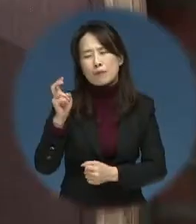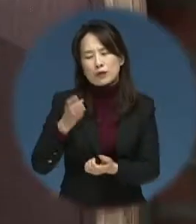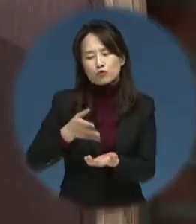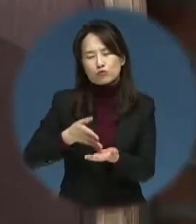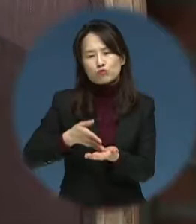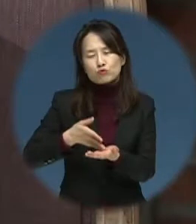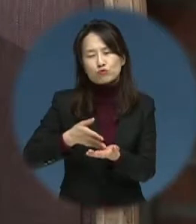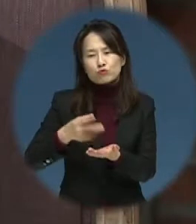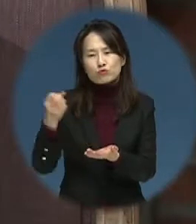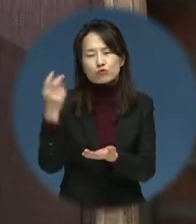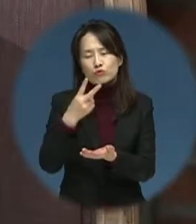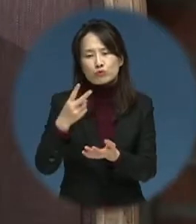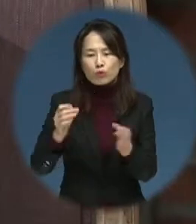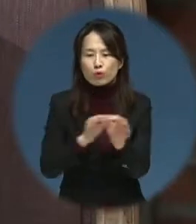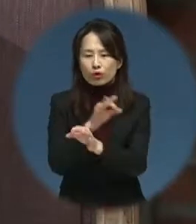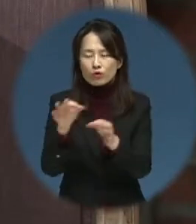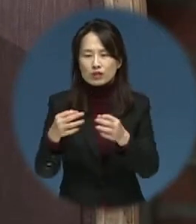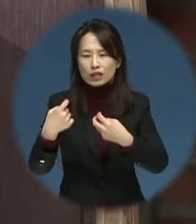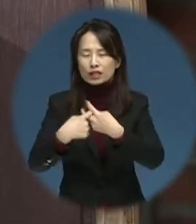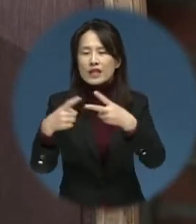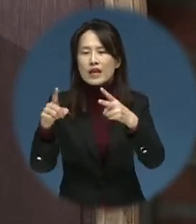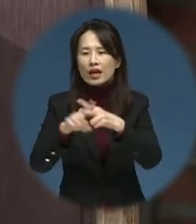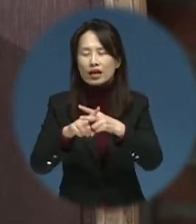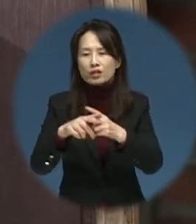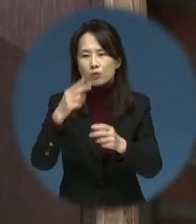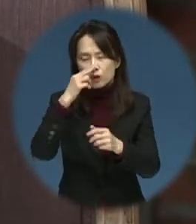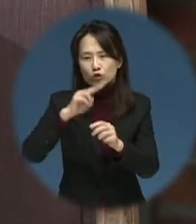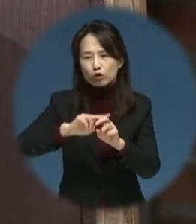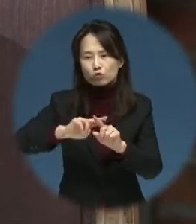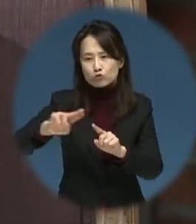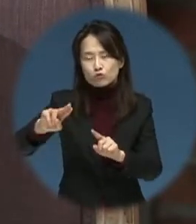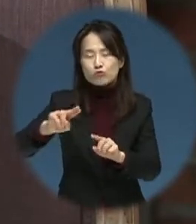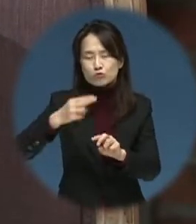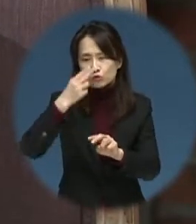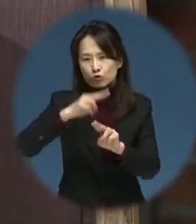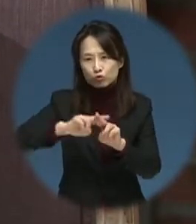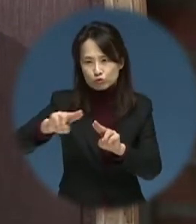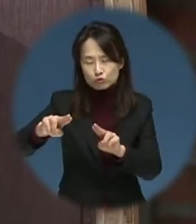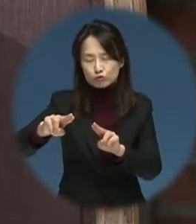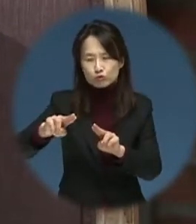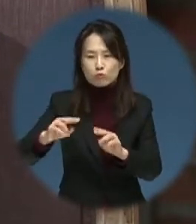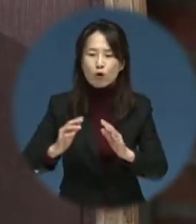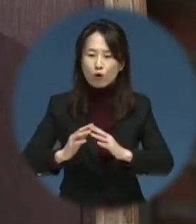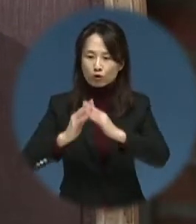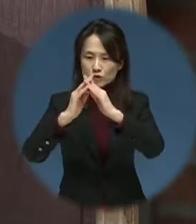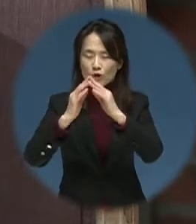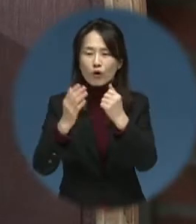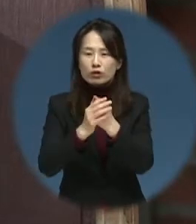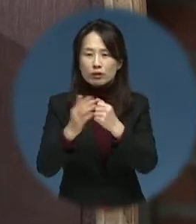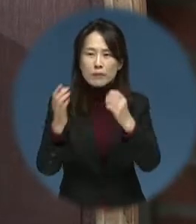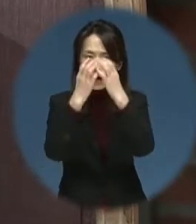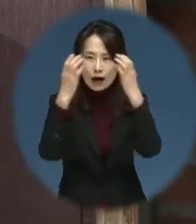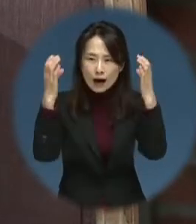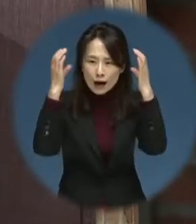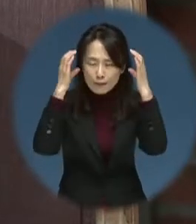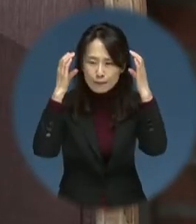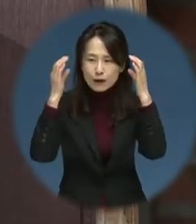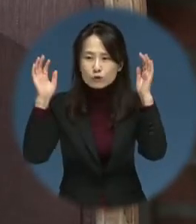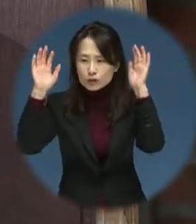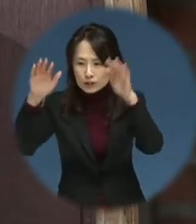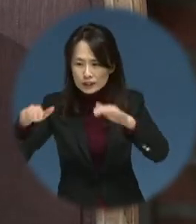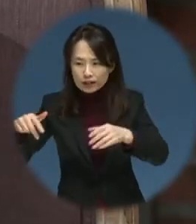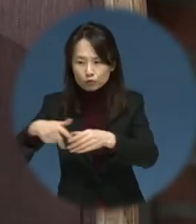테러나 또 우리의 경제적인 이해관계, 석유, 건설 이런 것 때문에 뭐 아랍과 이슬람이